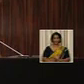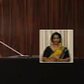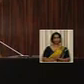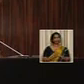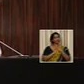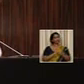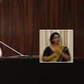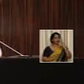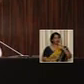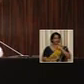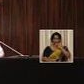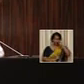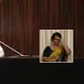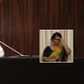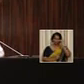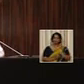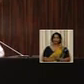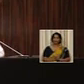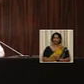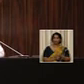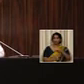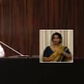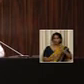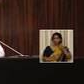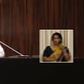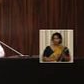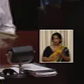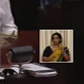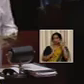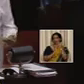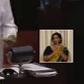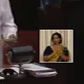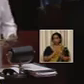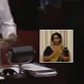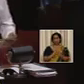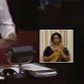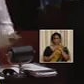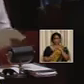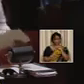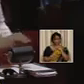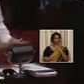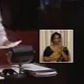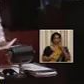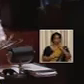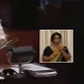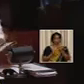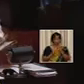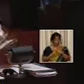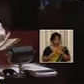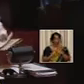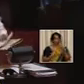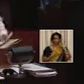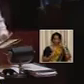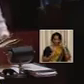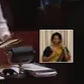ගරු නියෝජ්‍ය කතානායකතුමනි, කාලීන වැදගත් කරුණු ගණනාවක් ඉදිරිපත් කරන්නට ඔබතුමා මට අවසරය ලබා දීම ගැන